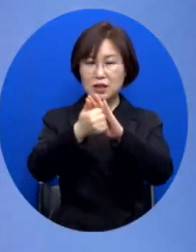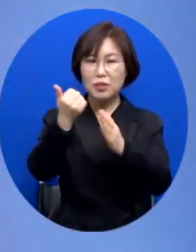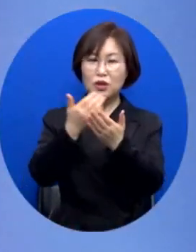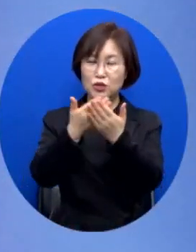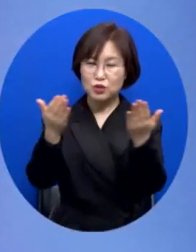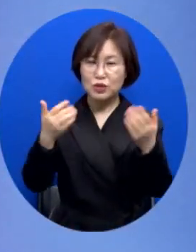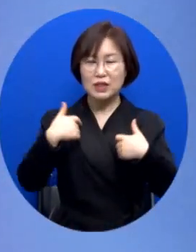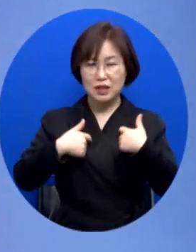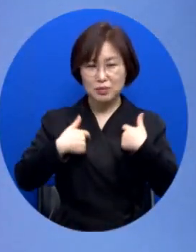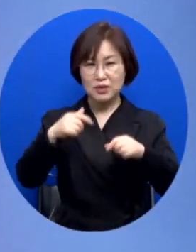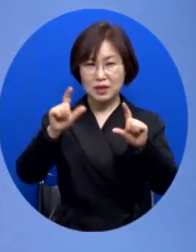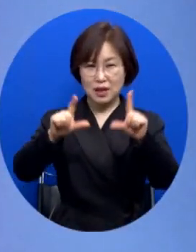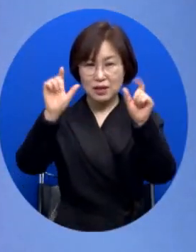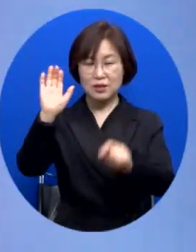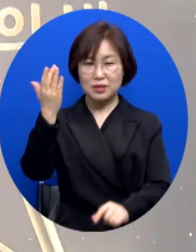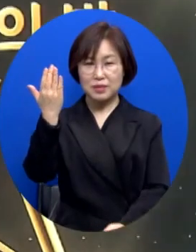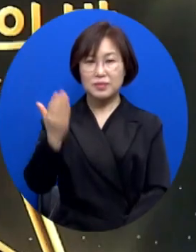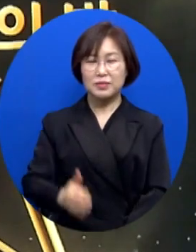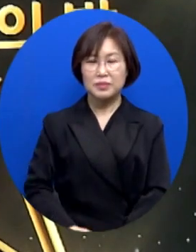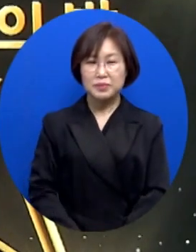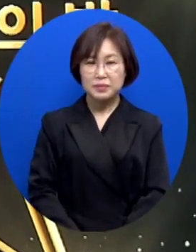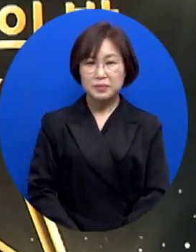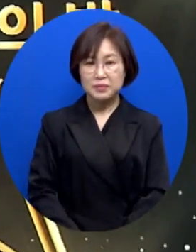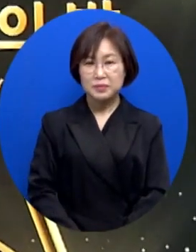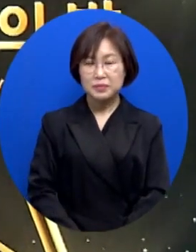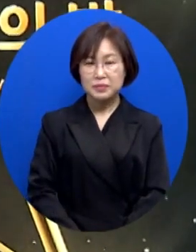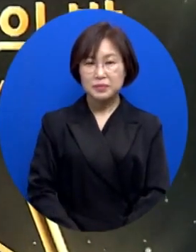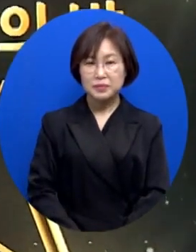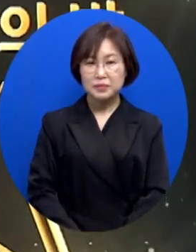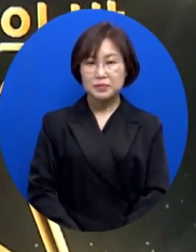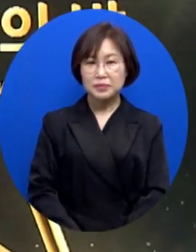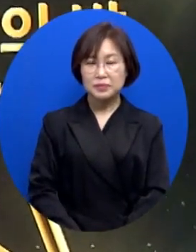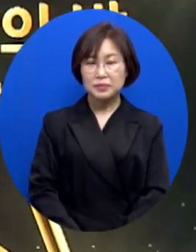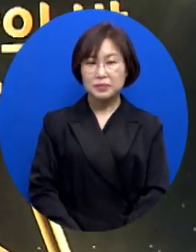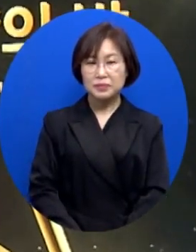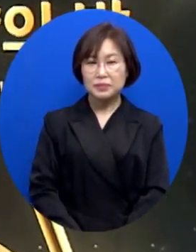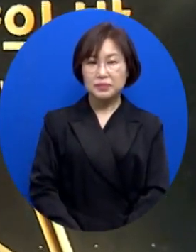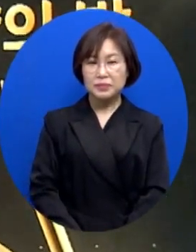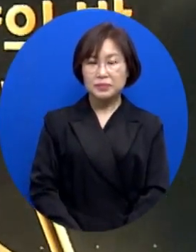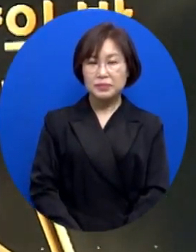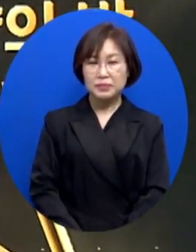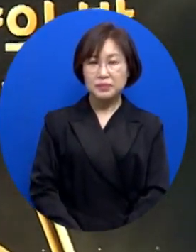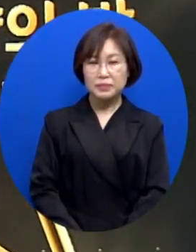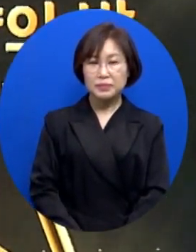기쁨의 자리였습니다. CTS 뉴스 김인혜입니다.